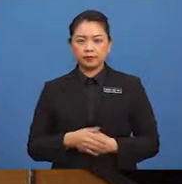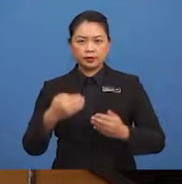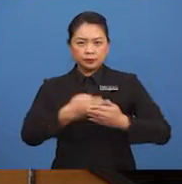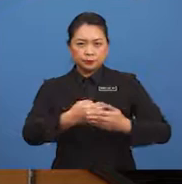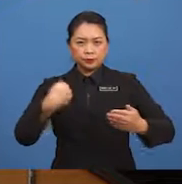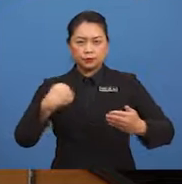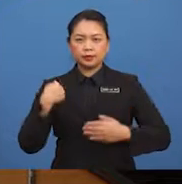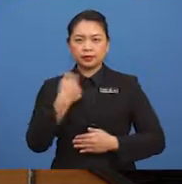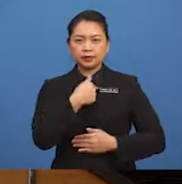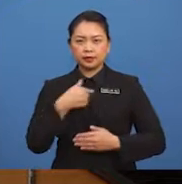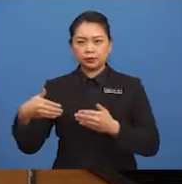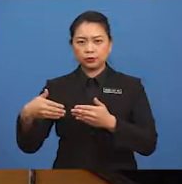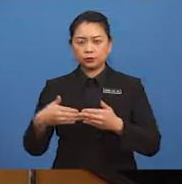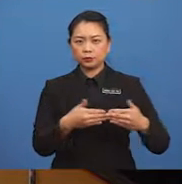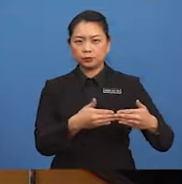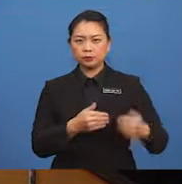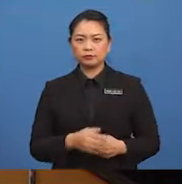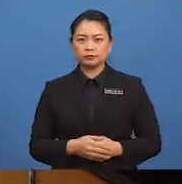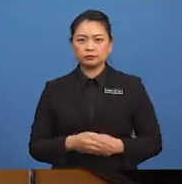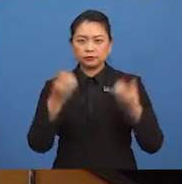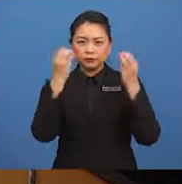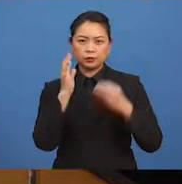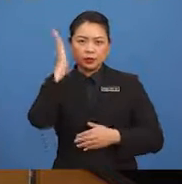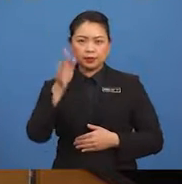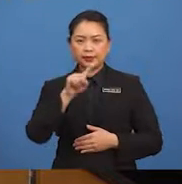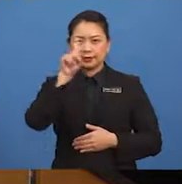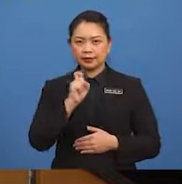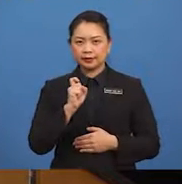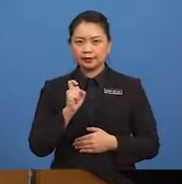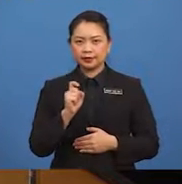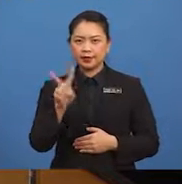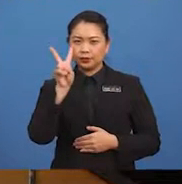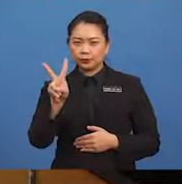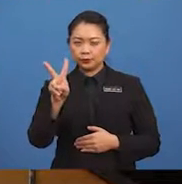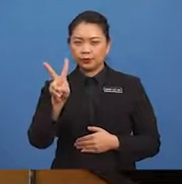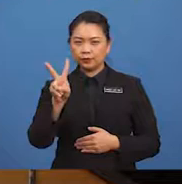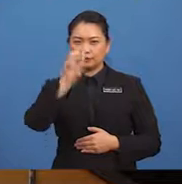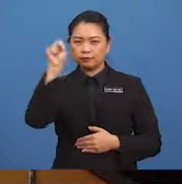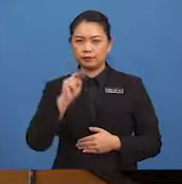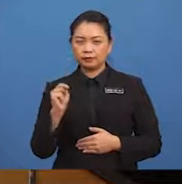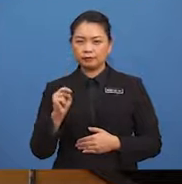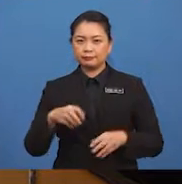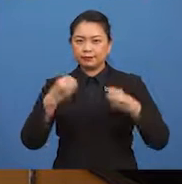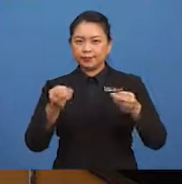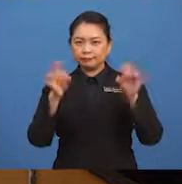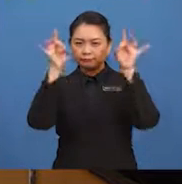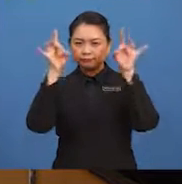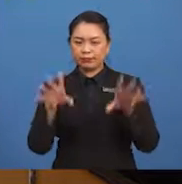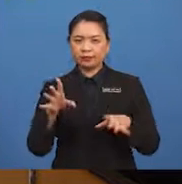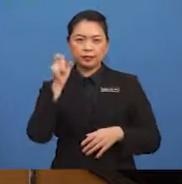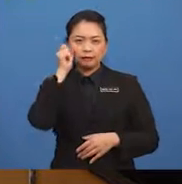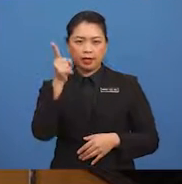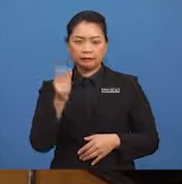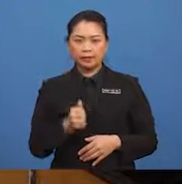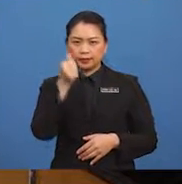Sebelum kita teruskan dengan fasa M, cikgu akan bertanyakan dua soalan bagi menguji kefahaman